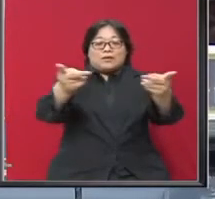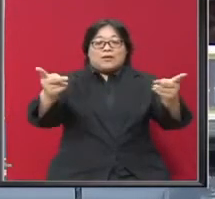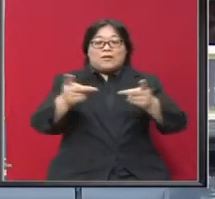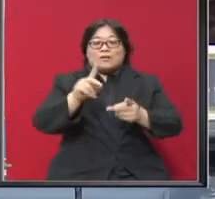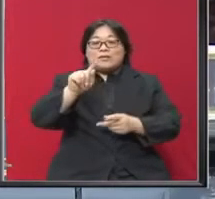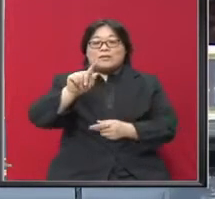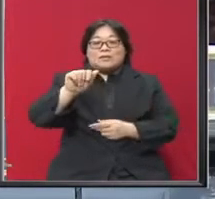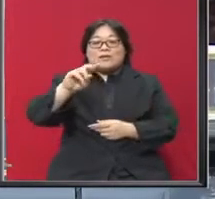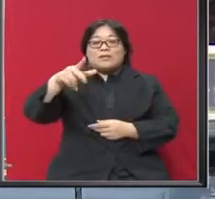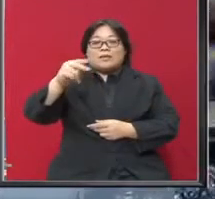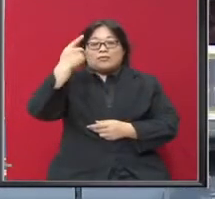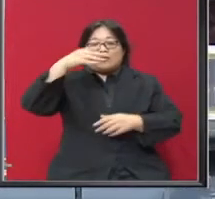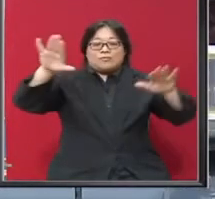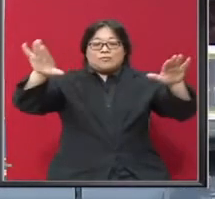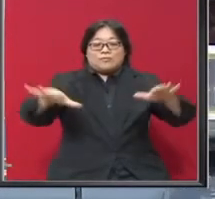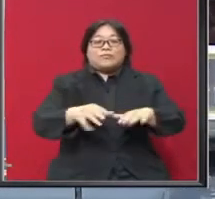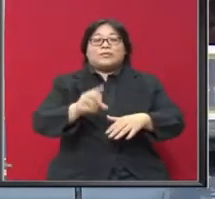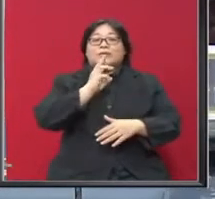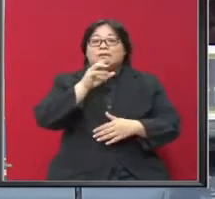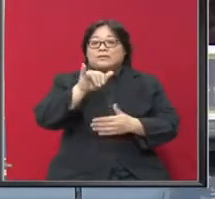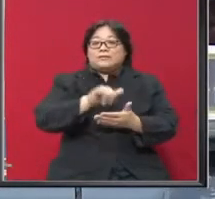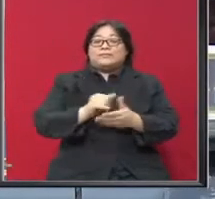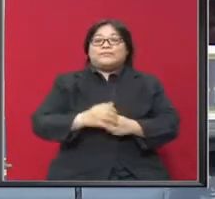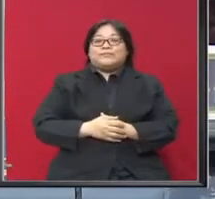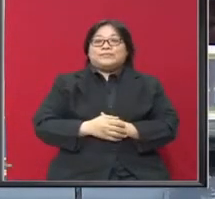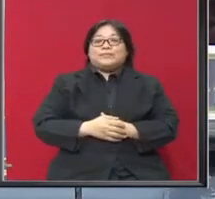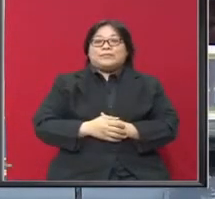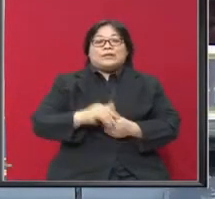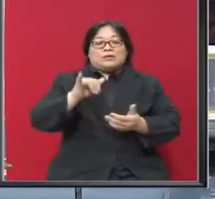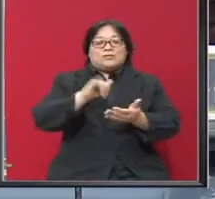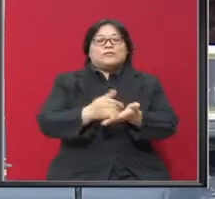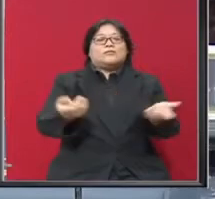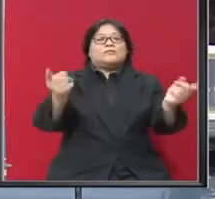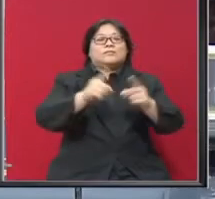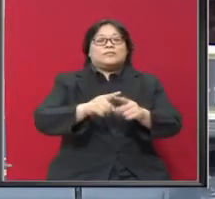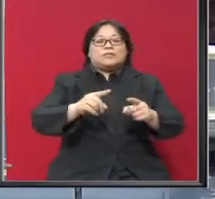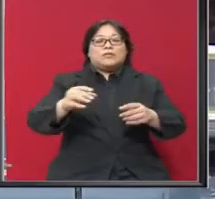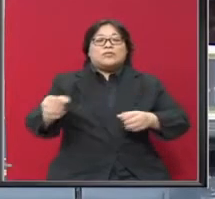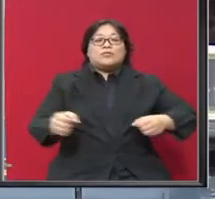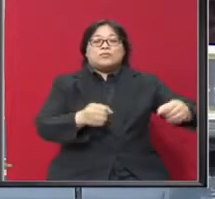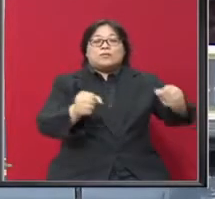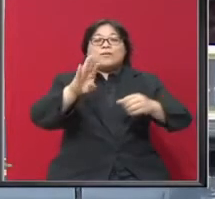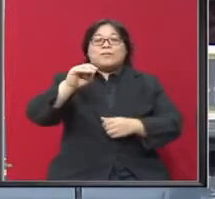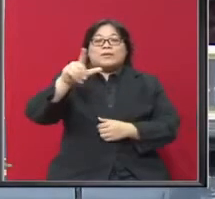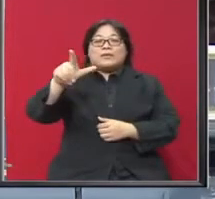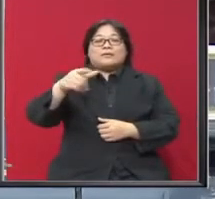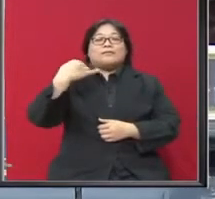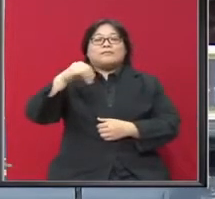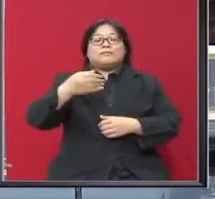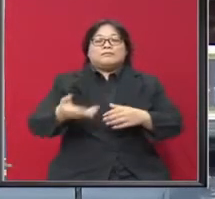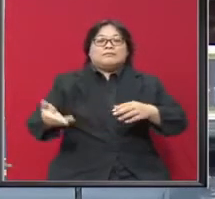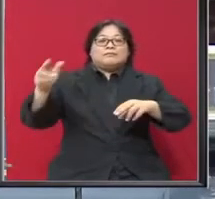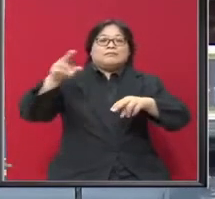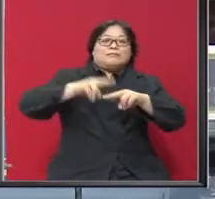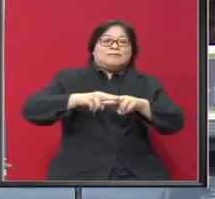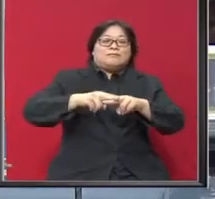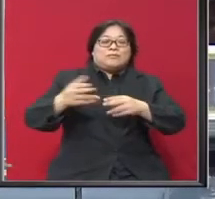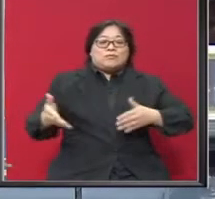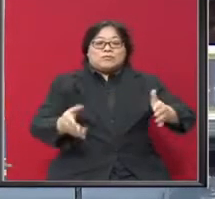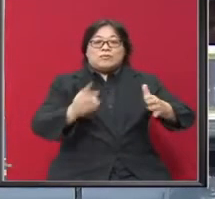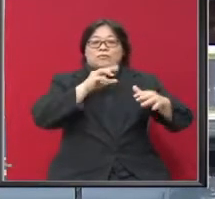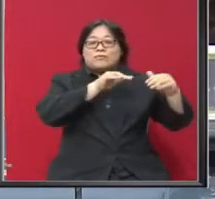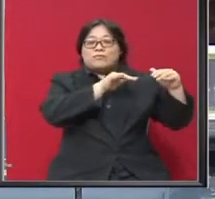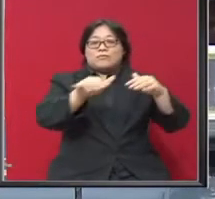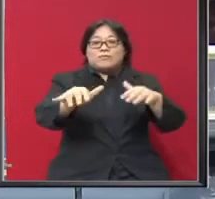tahan bagi lembangan sungeun al-qadha ini telah menyebabkan Sungai pedal tidak dapat menampung jumlah air larian